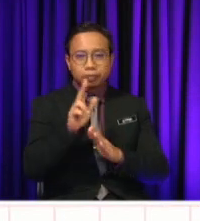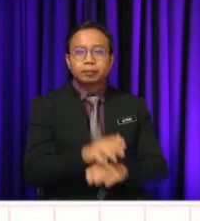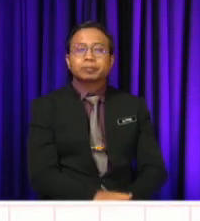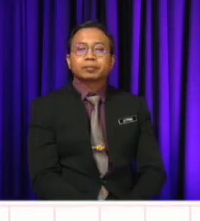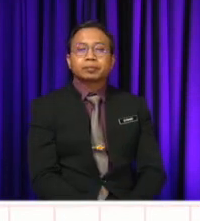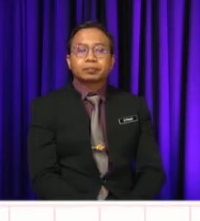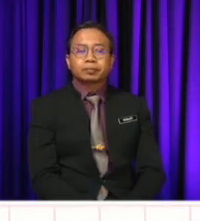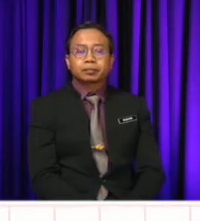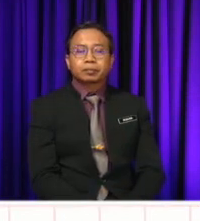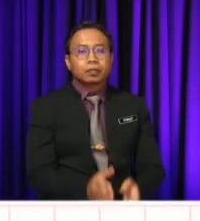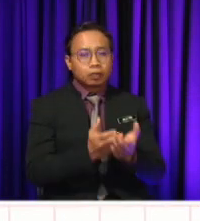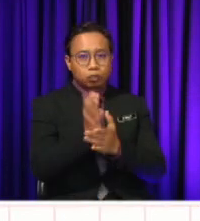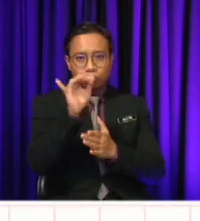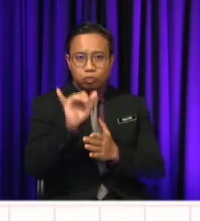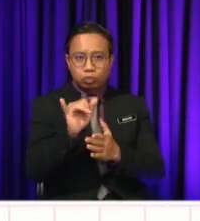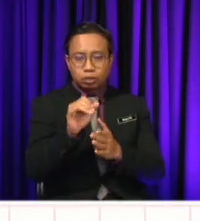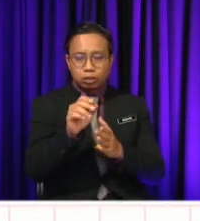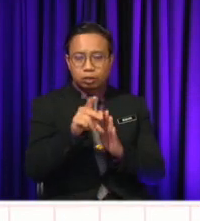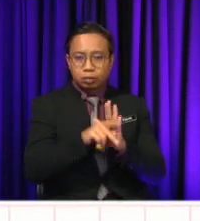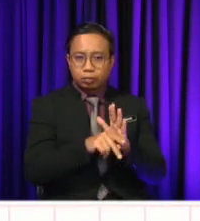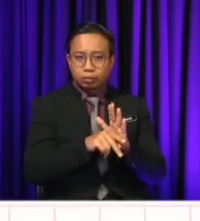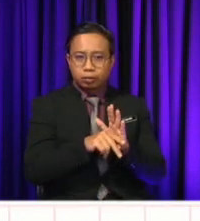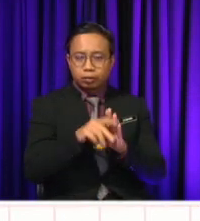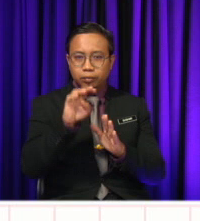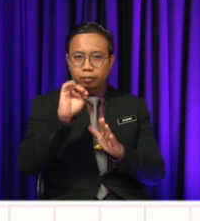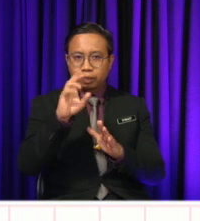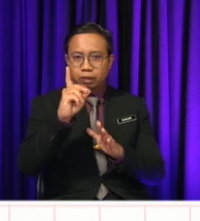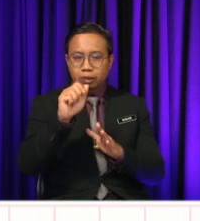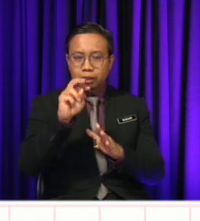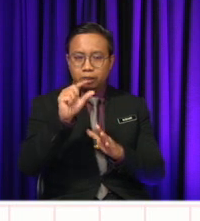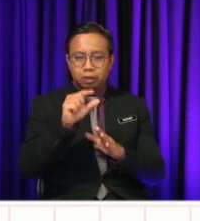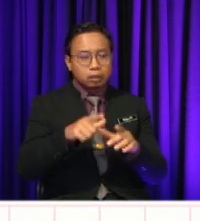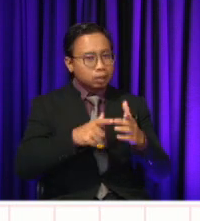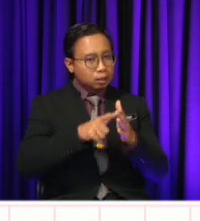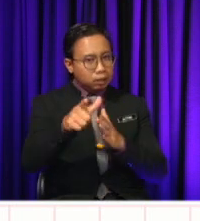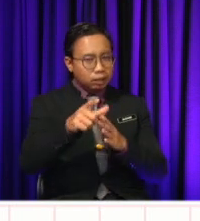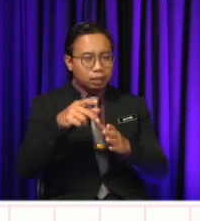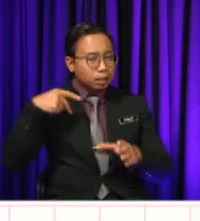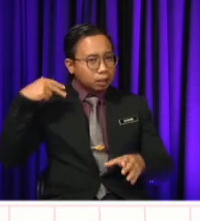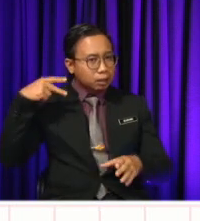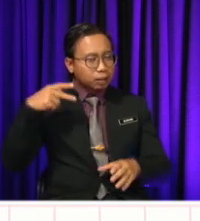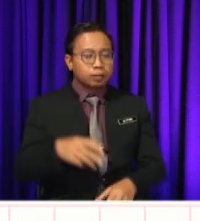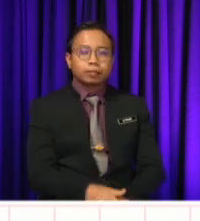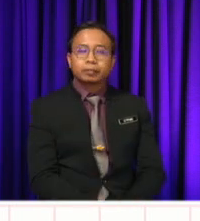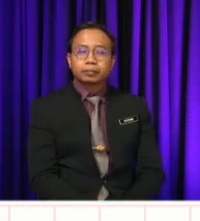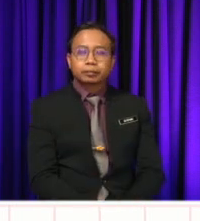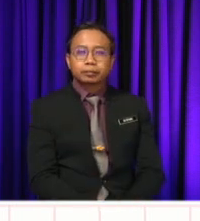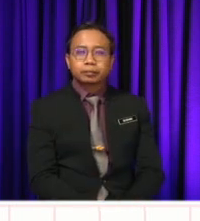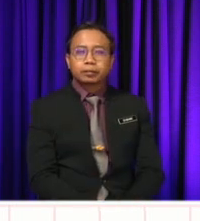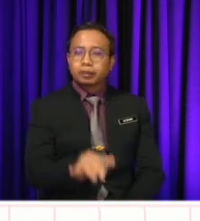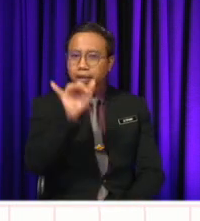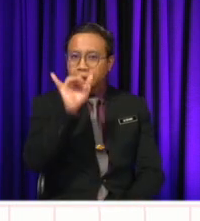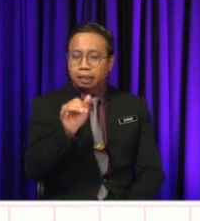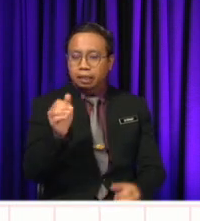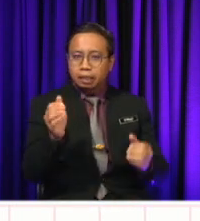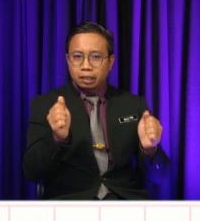Oke seterusnya pedang Lintang kaki pemilihan Lintang kaki pemindahan Lintang kaki yang dekat